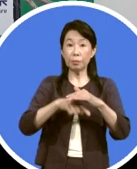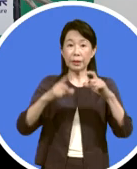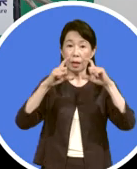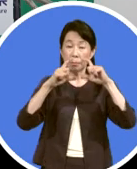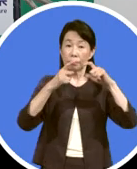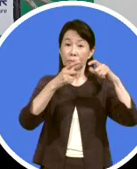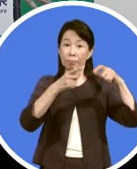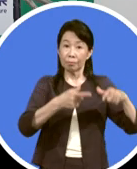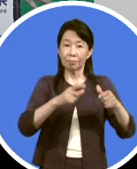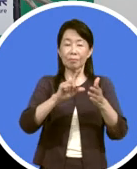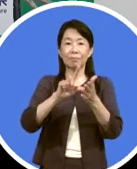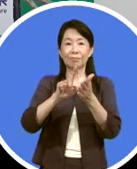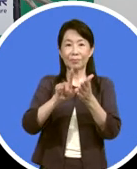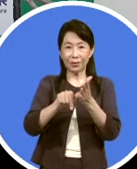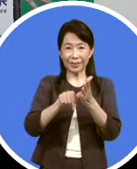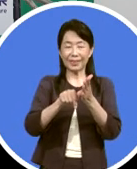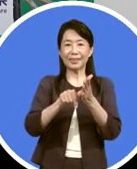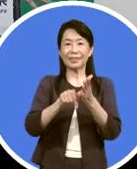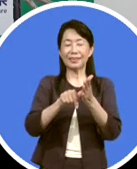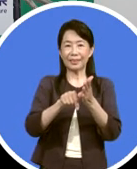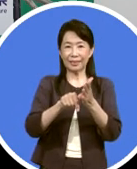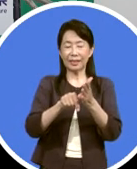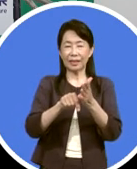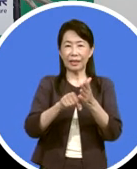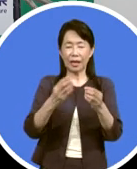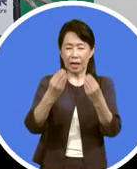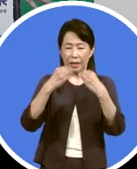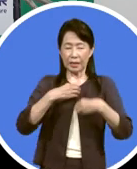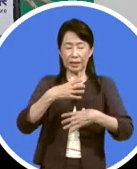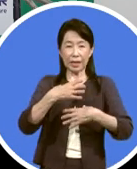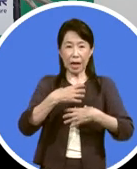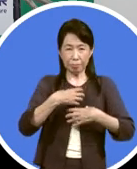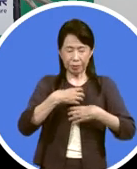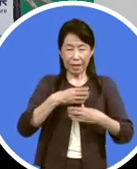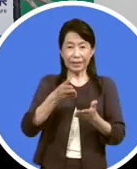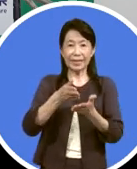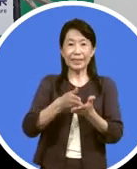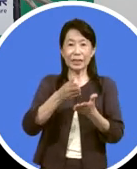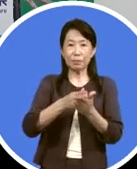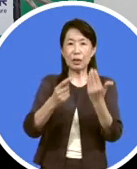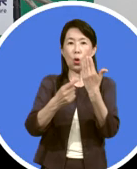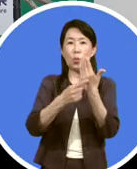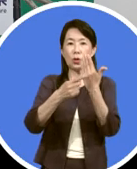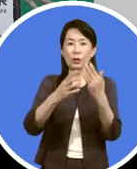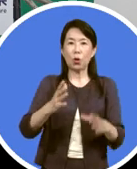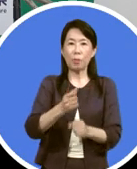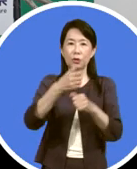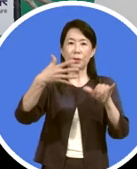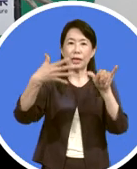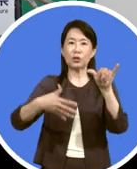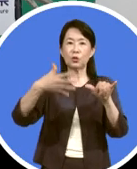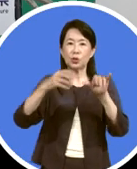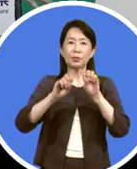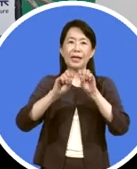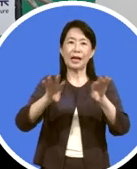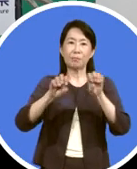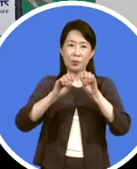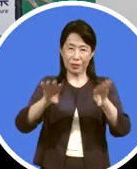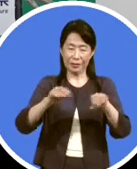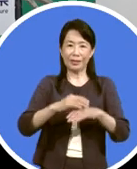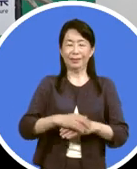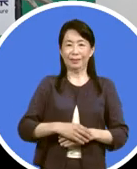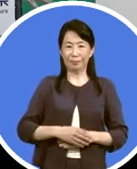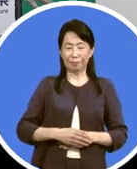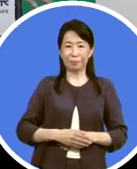外した時こういった時にですねリスクがあるということのご説明なんかのポイントをまとめて動画で配信したいと考えており